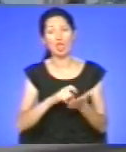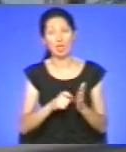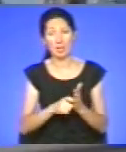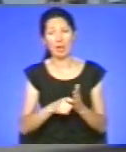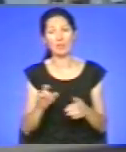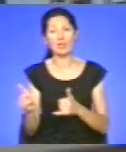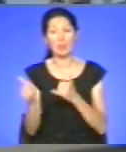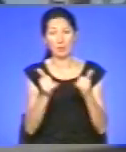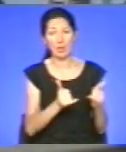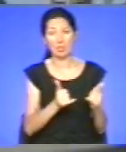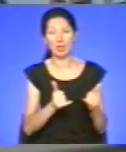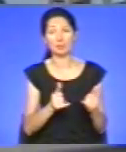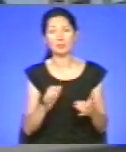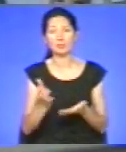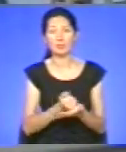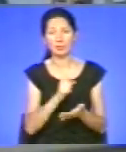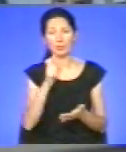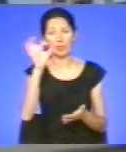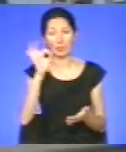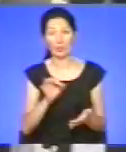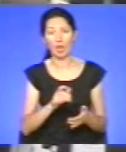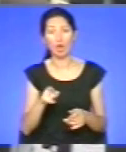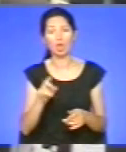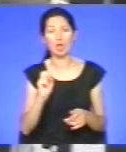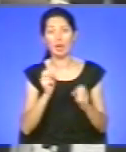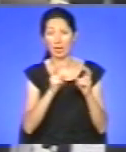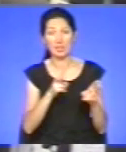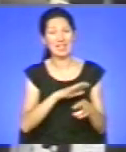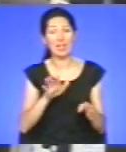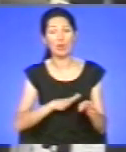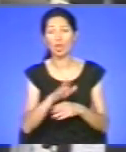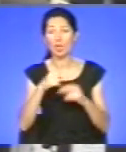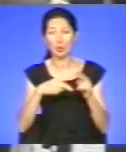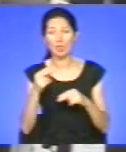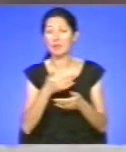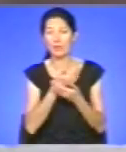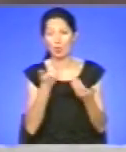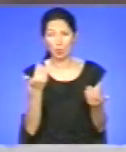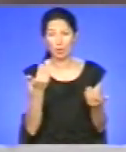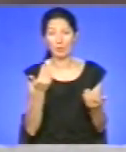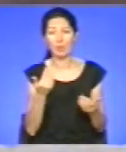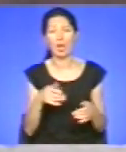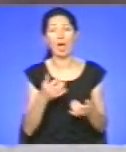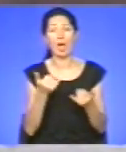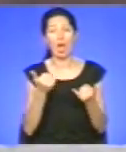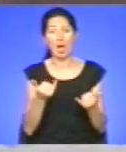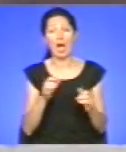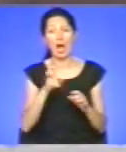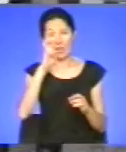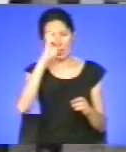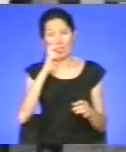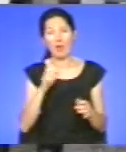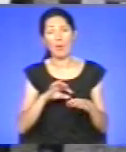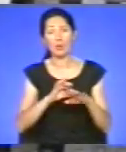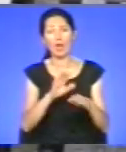ресурсів 100%, тож ризики невиконання будівництва відсутні, наголосив Геннадій Темник. Нещодавно держава провела розподіл коштів